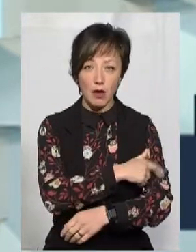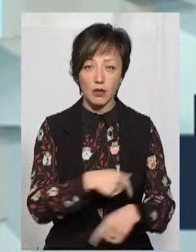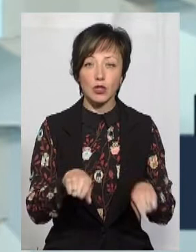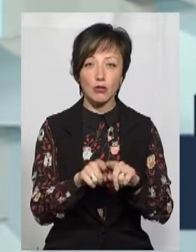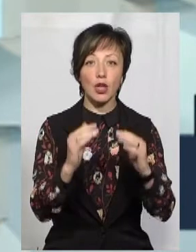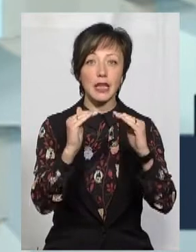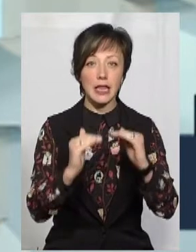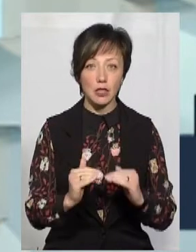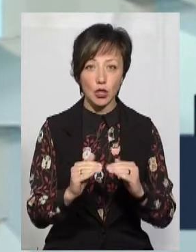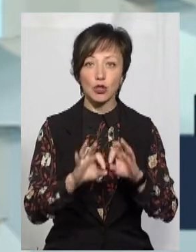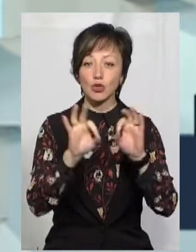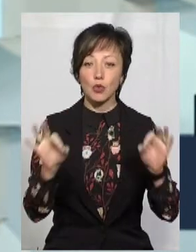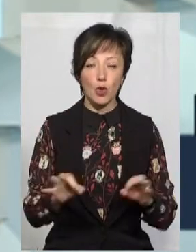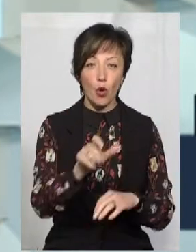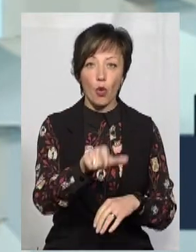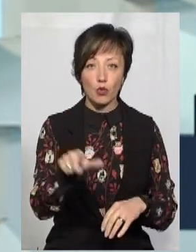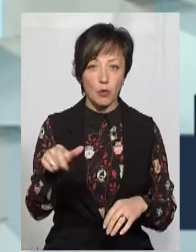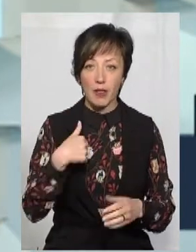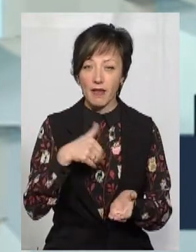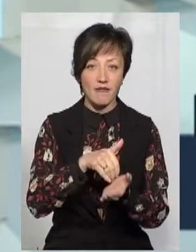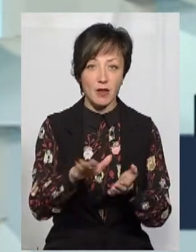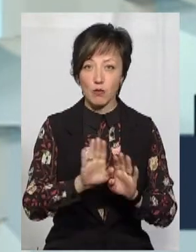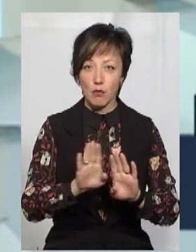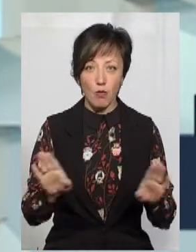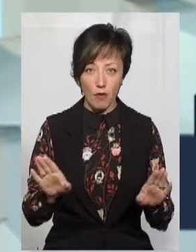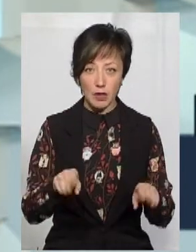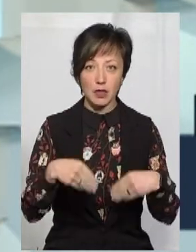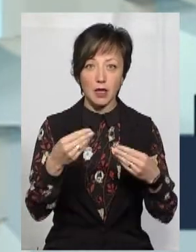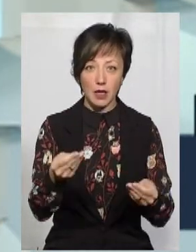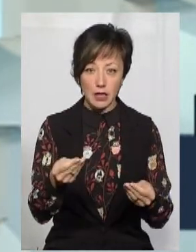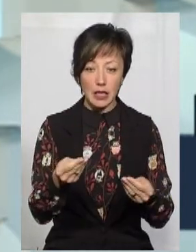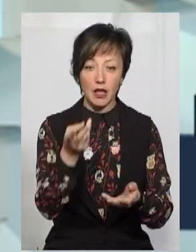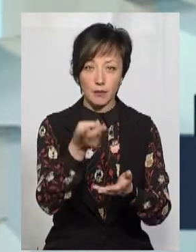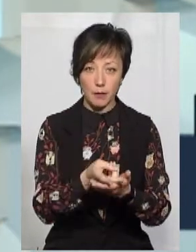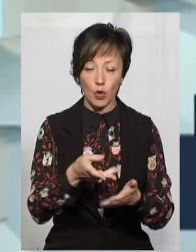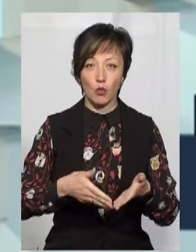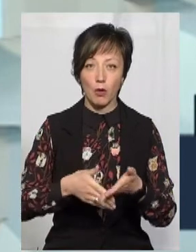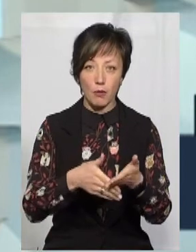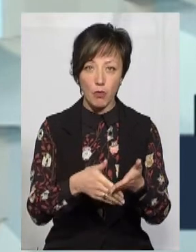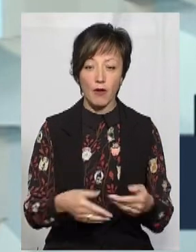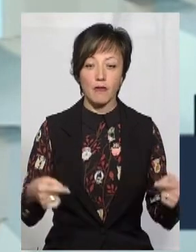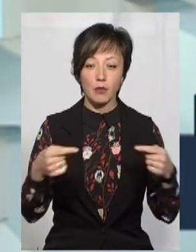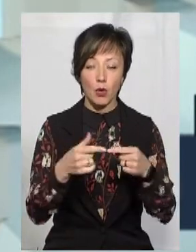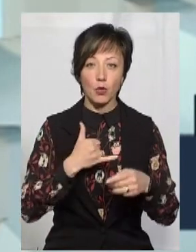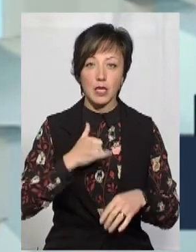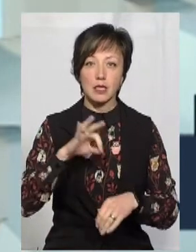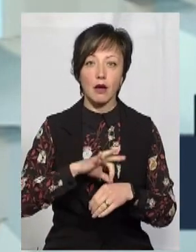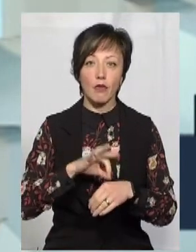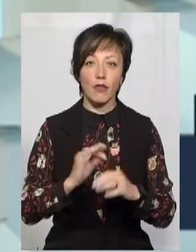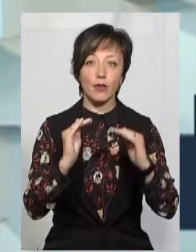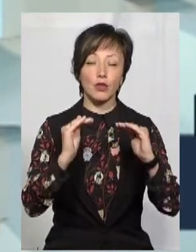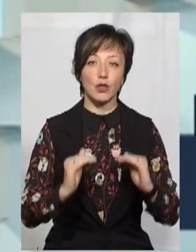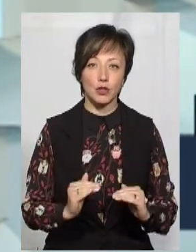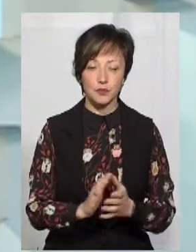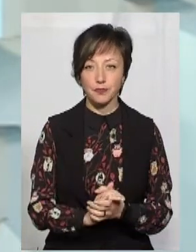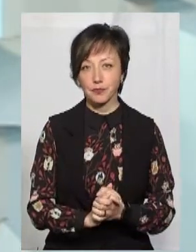нижча. А зважаючи на те, що жодній особі ми не відмовили в наданні стаціонарної допомоги, то, відповідно, значить, у нас і захворюваність нижча.